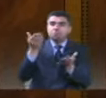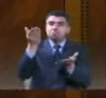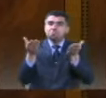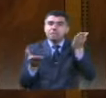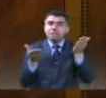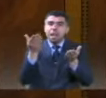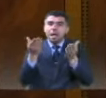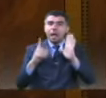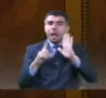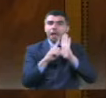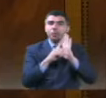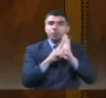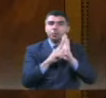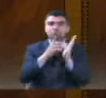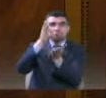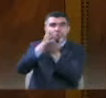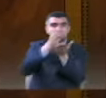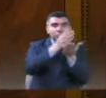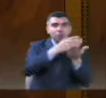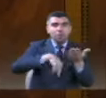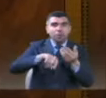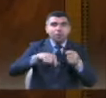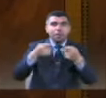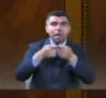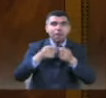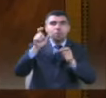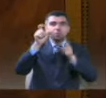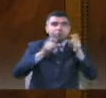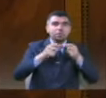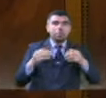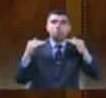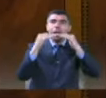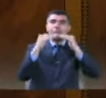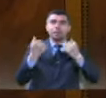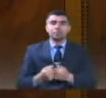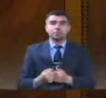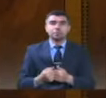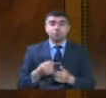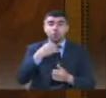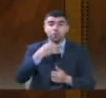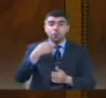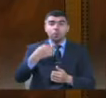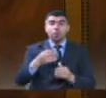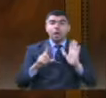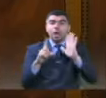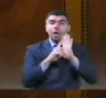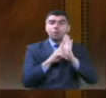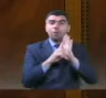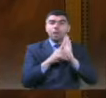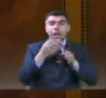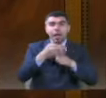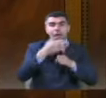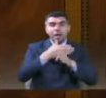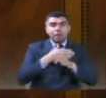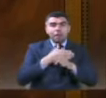بناء الديمقراطية سيد رئيس الحكومة هو إرجاع ثقة المواطنين. سيد رئيس الحكومة حتى القانون تحدثت عنه